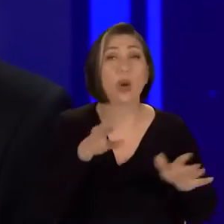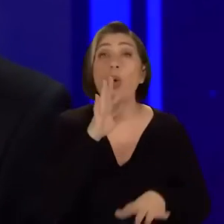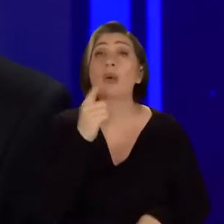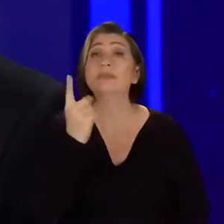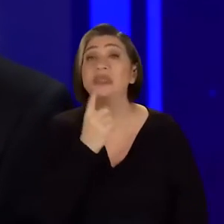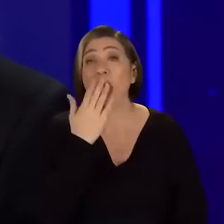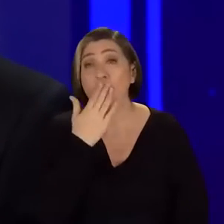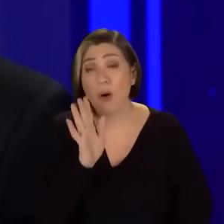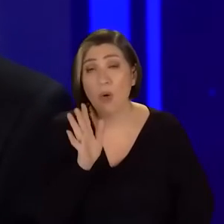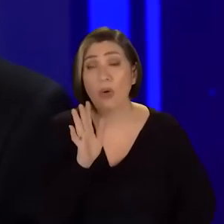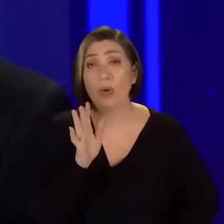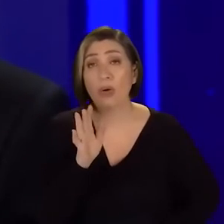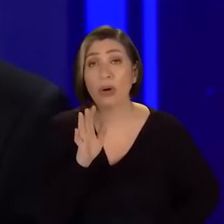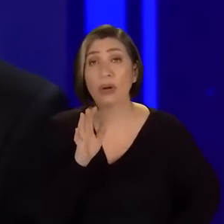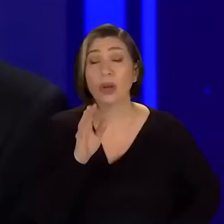yok.